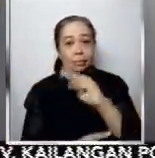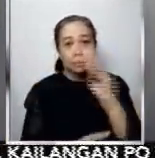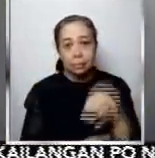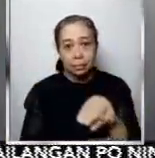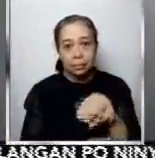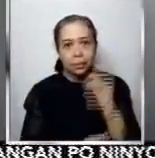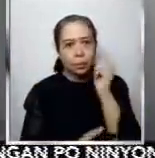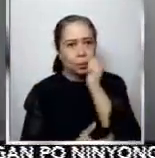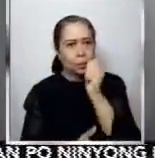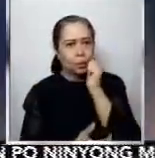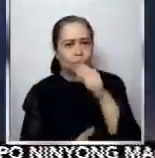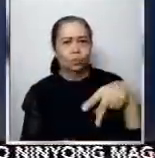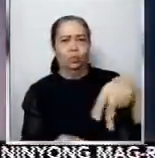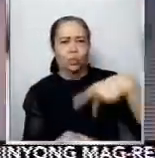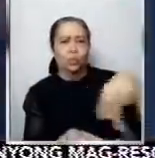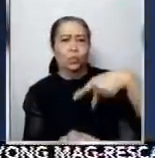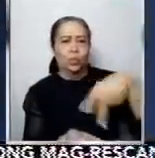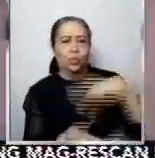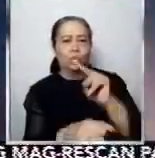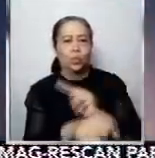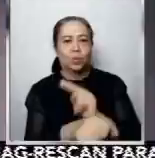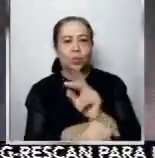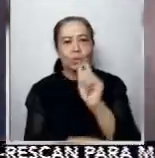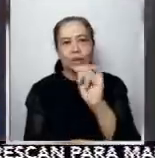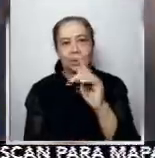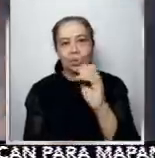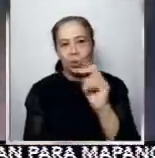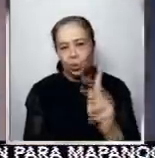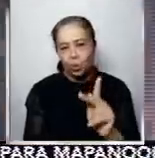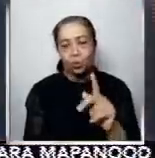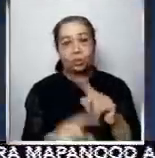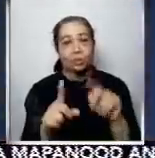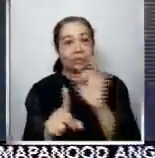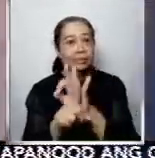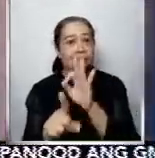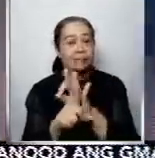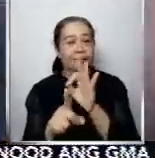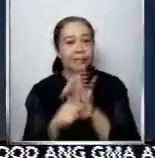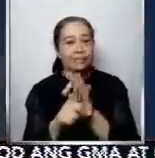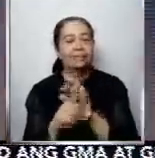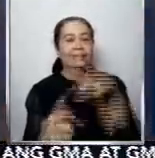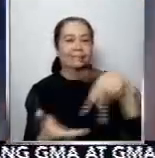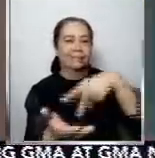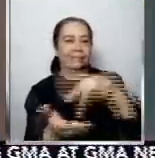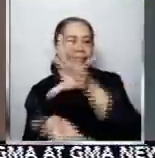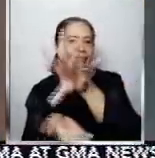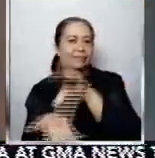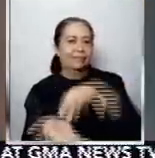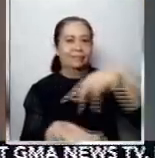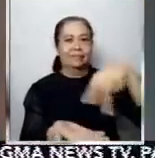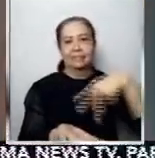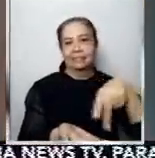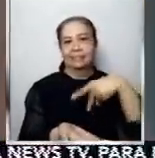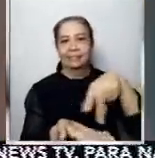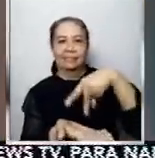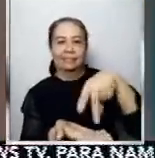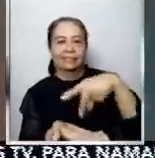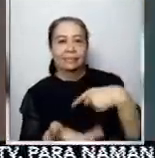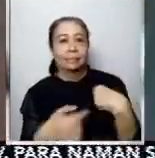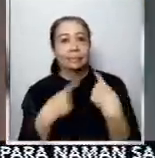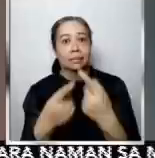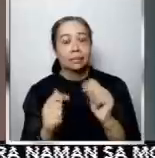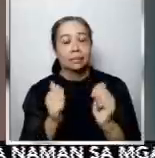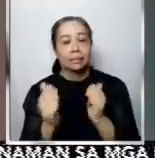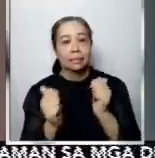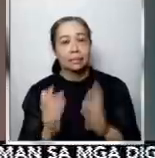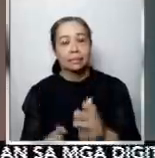pagsasayaw ni Mark gamit ang TikTok app. Ang kanyang fans, nakikisayaw na rin sa kanyang dance moves. Habang ang starstruck batchmate ni Mark na